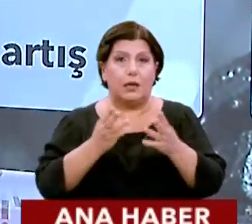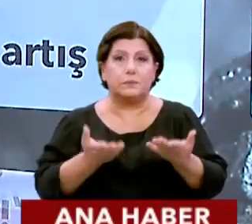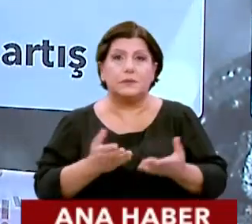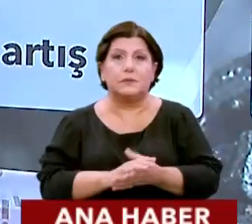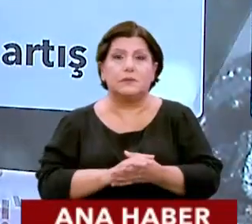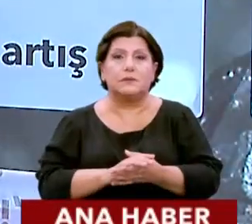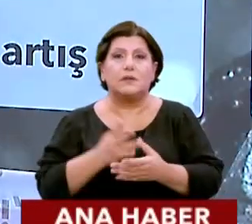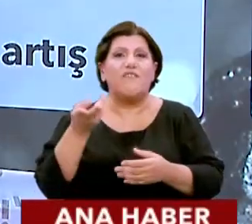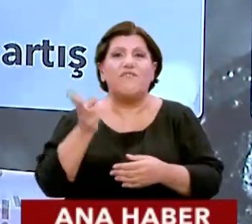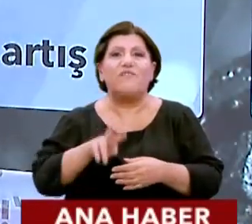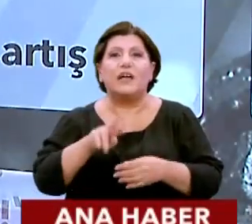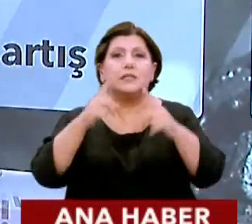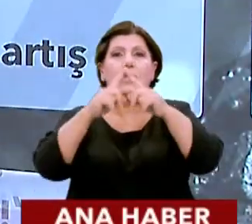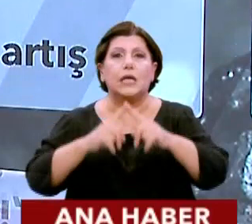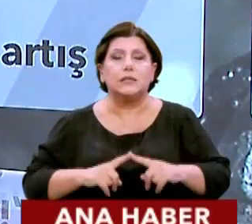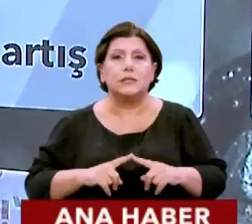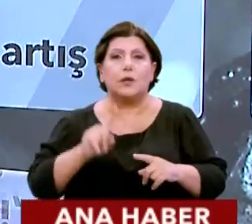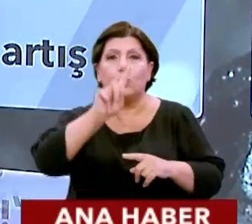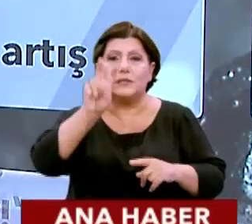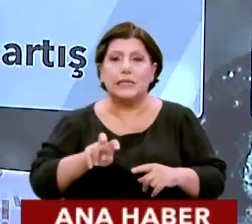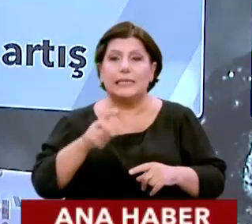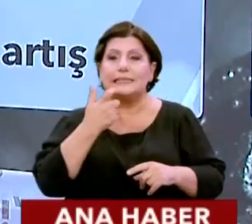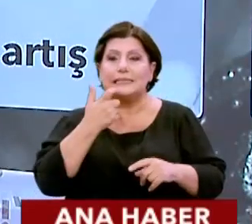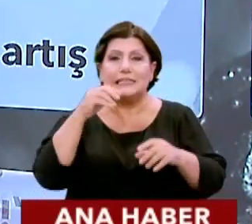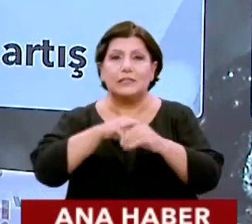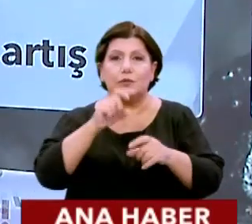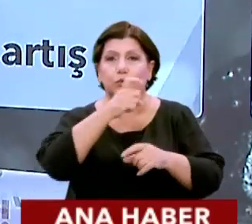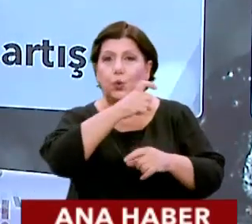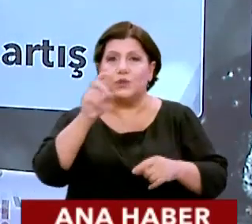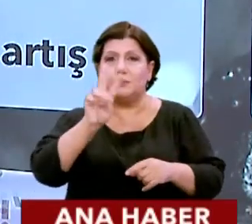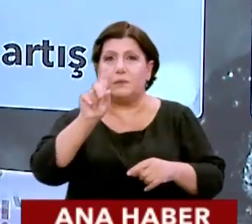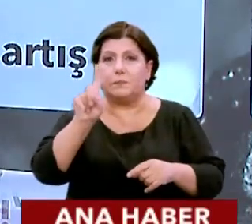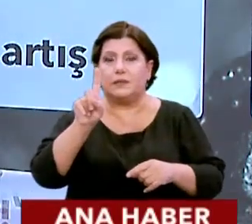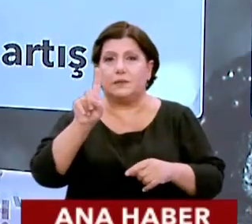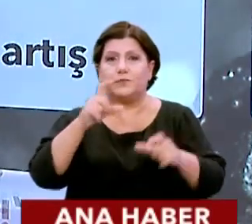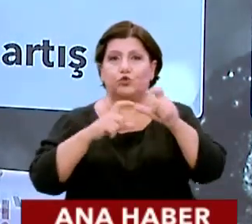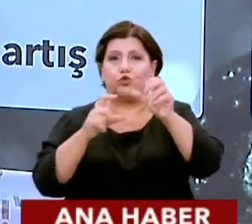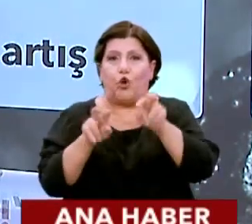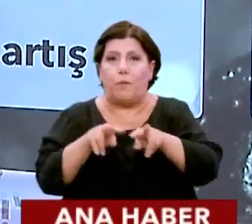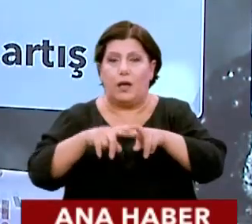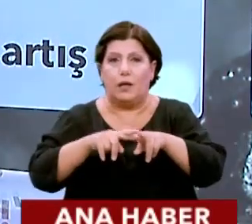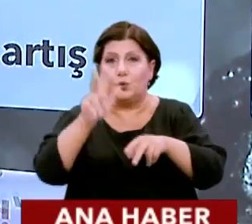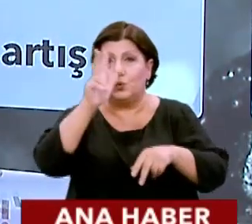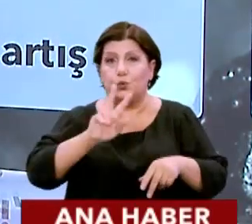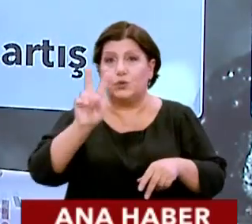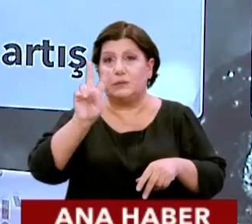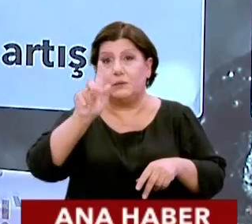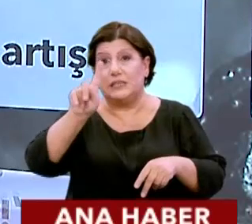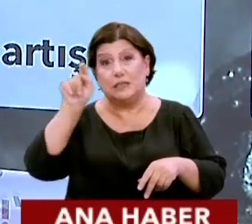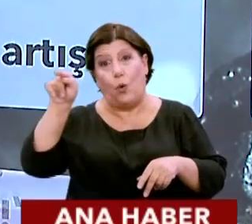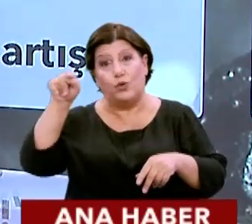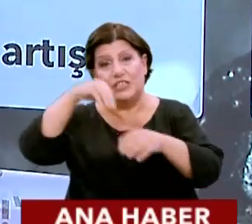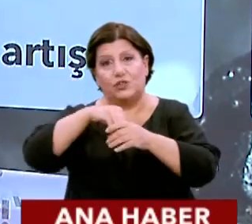vefat sayısı 18 yılda 921 Soma 301 de orada işte